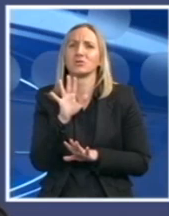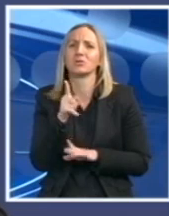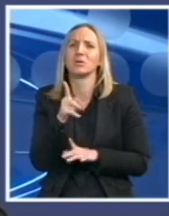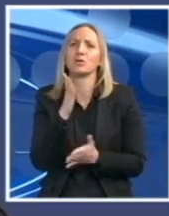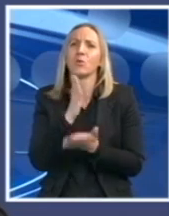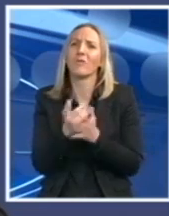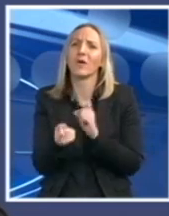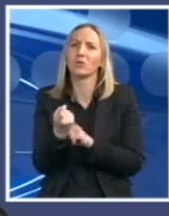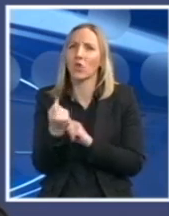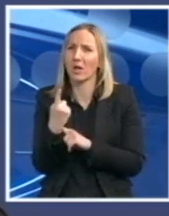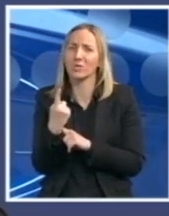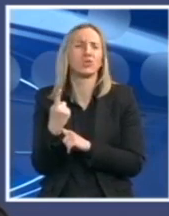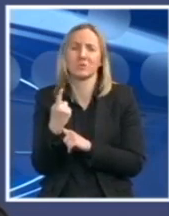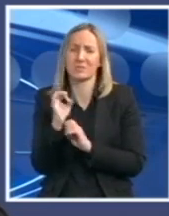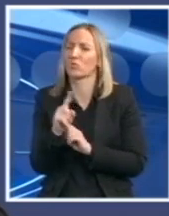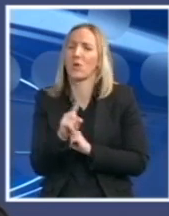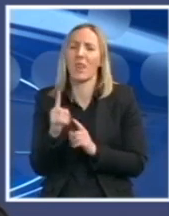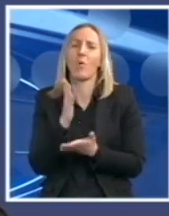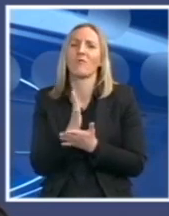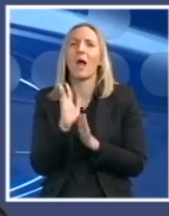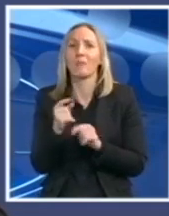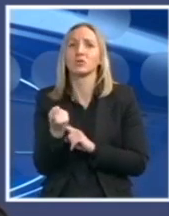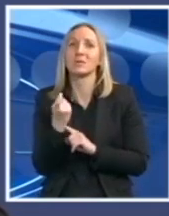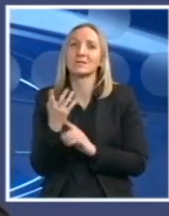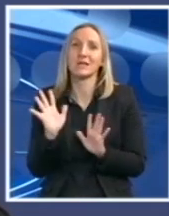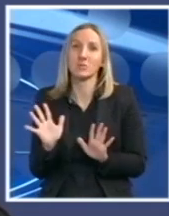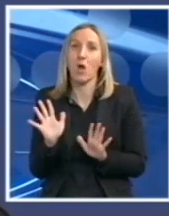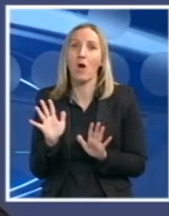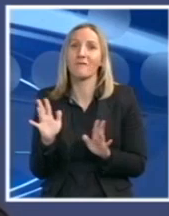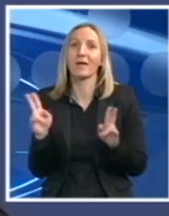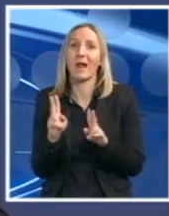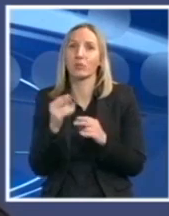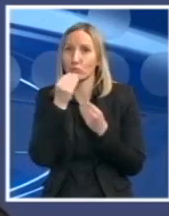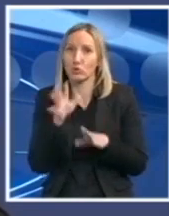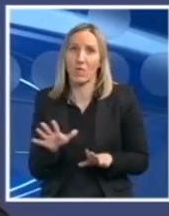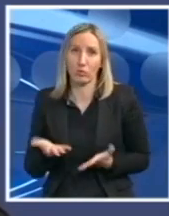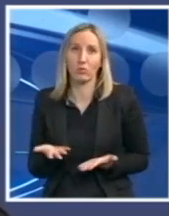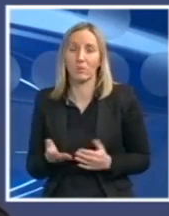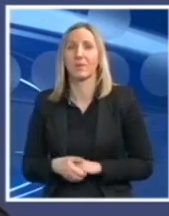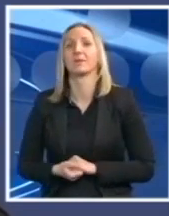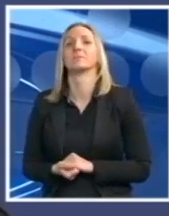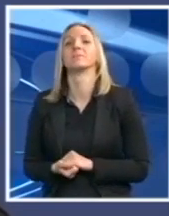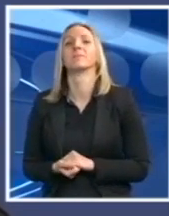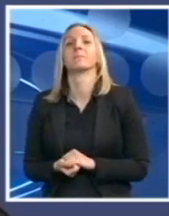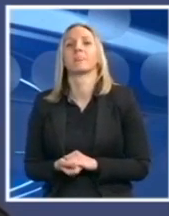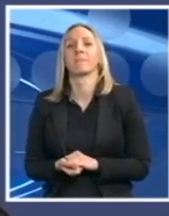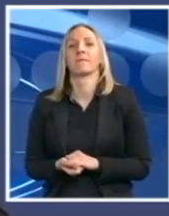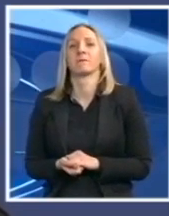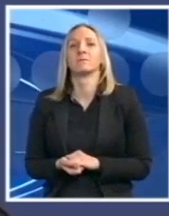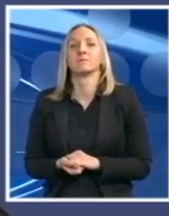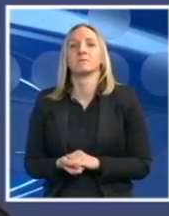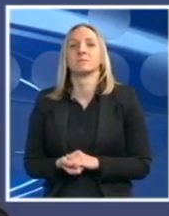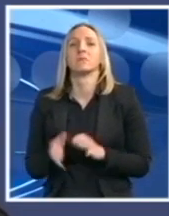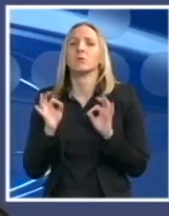uvek, to sasvim sigurno nije, ali može da prouzrokuje kratkotrajne štete. Znači, u svakom